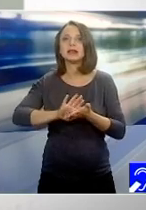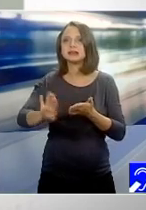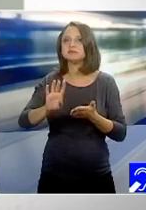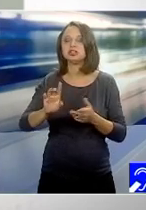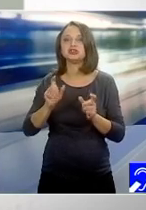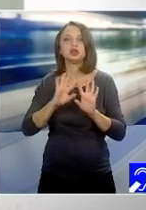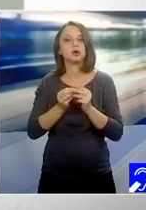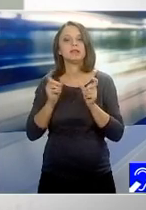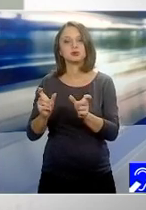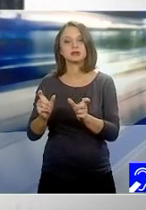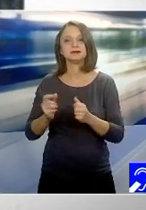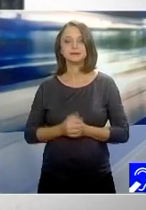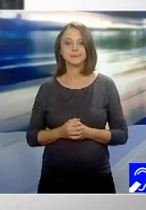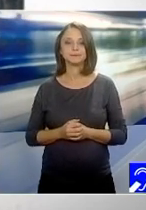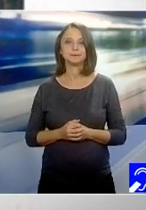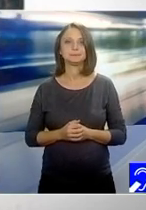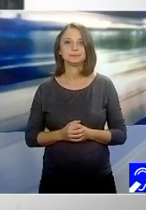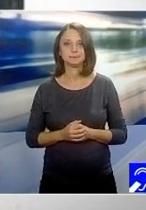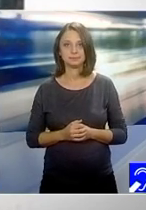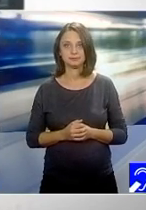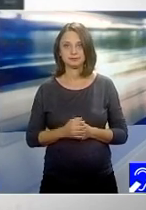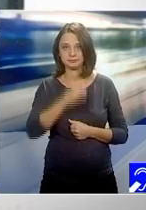toate acuzațiile.